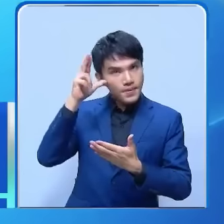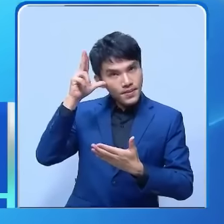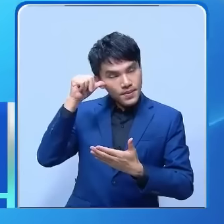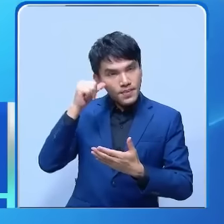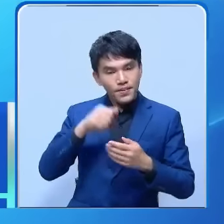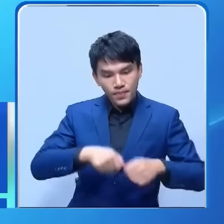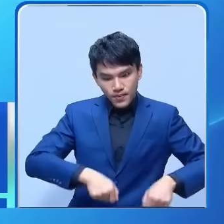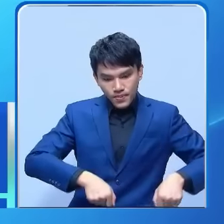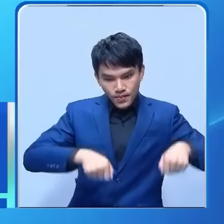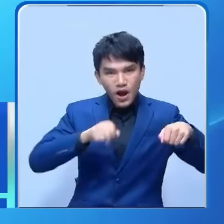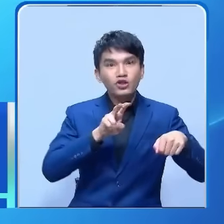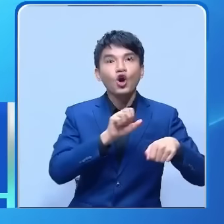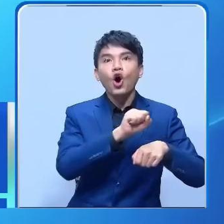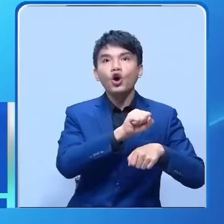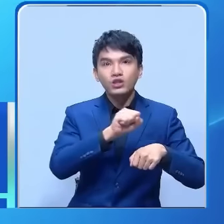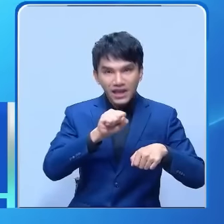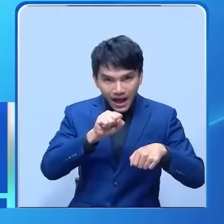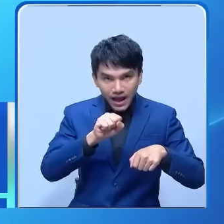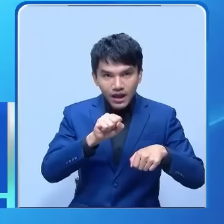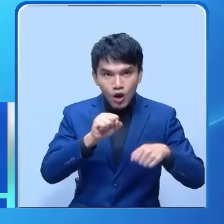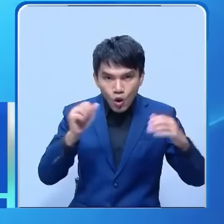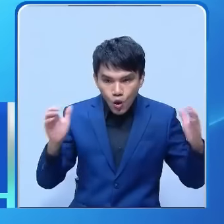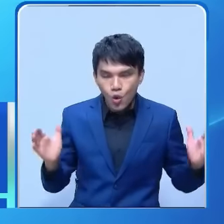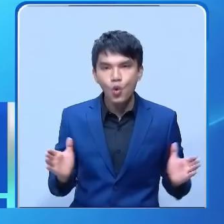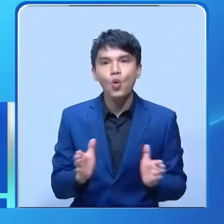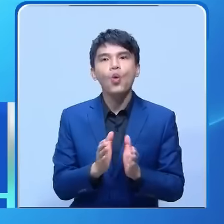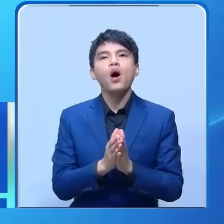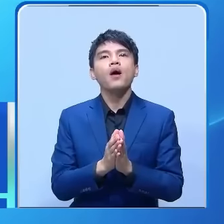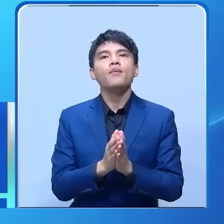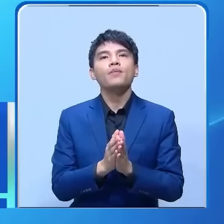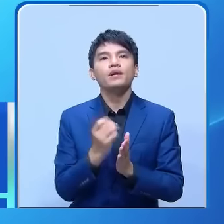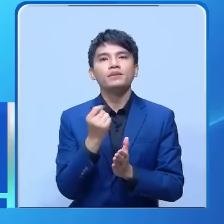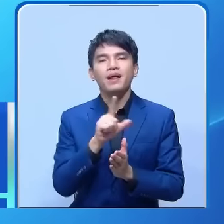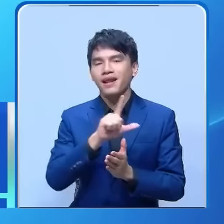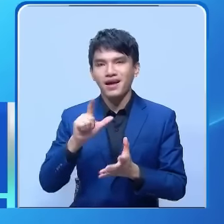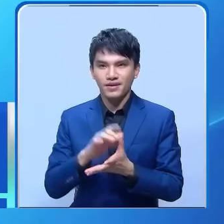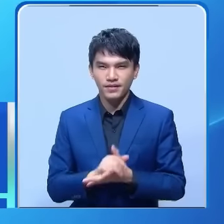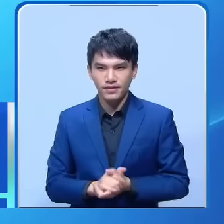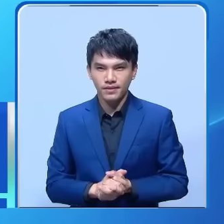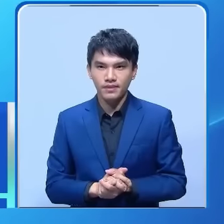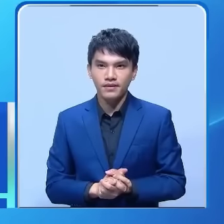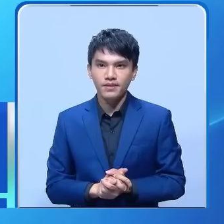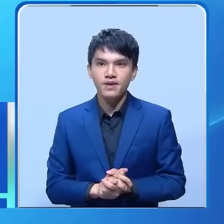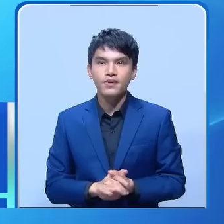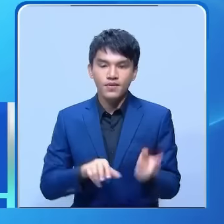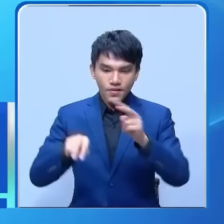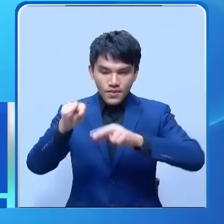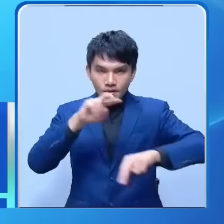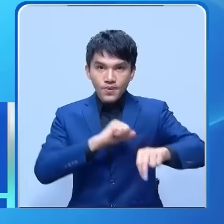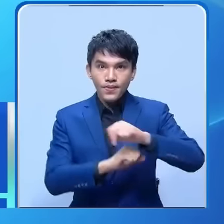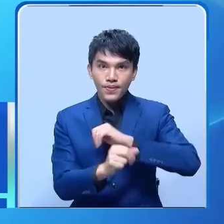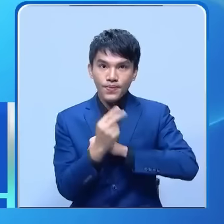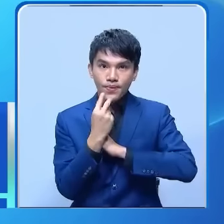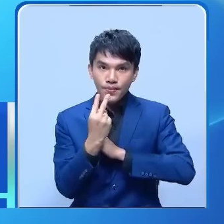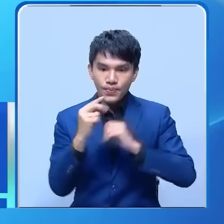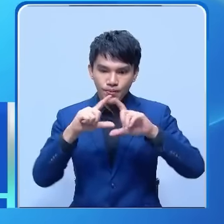บละ 200,000 เม็ดคุณผู้ชมรวมทั้งหมดเนี่ยของกลางยาบ้า11ล้านเม็ดนะตรวจค้นในรถกระบะพบบัตรประจ